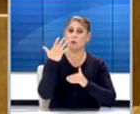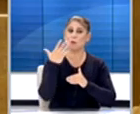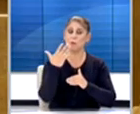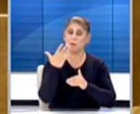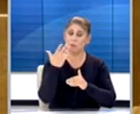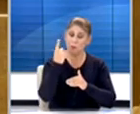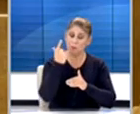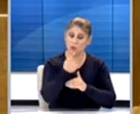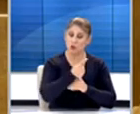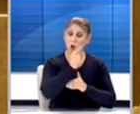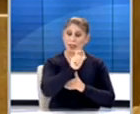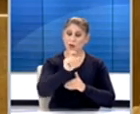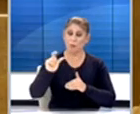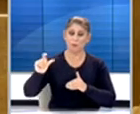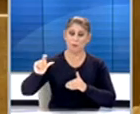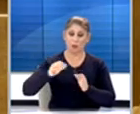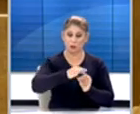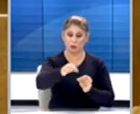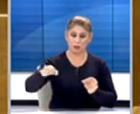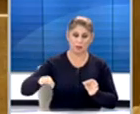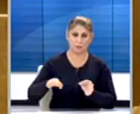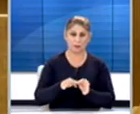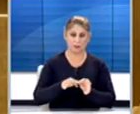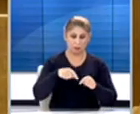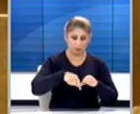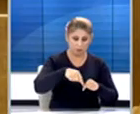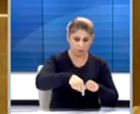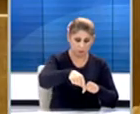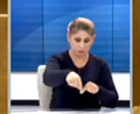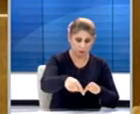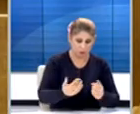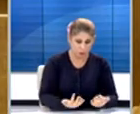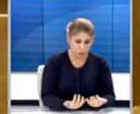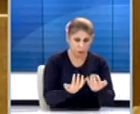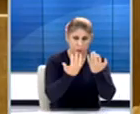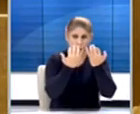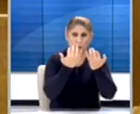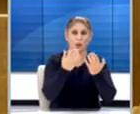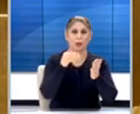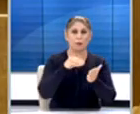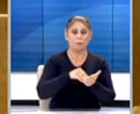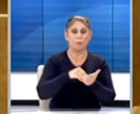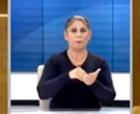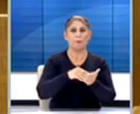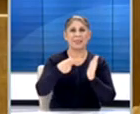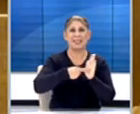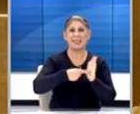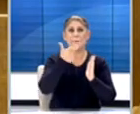500.000 στρέμματα και προς αναδάσωση πάνε 1.500 στρέμματα.